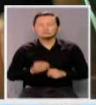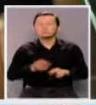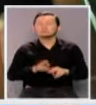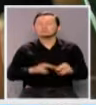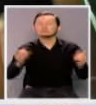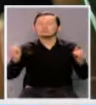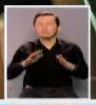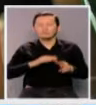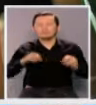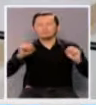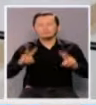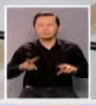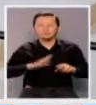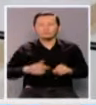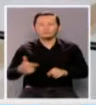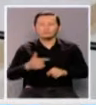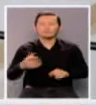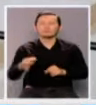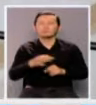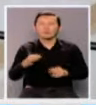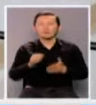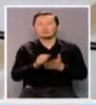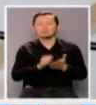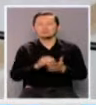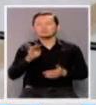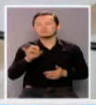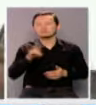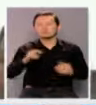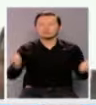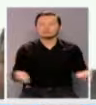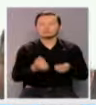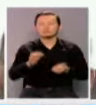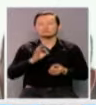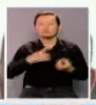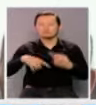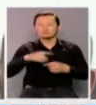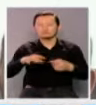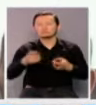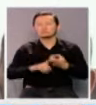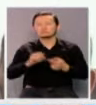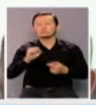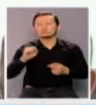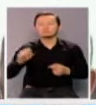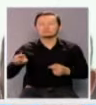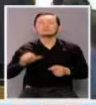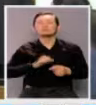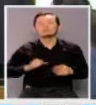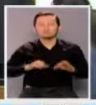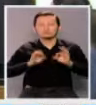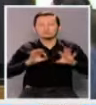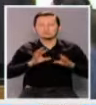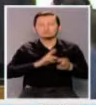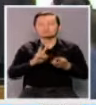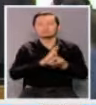заседание специально прибыл представитель Атырауского областного филиала Фонда финансовой поддержки сельского хозяйства. Она объяснила предпринимателям о